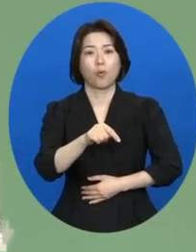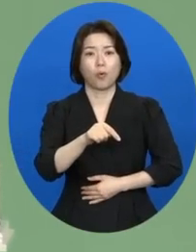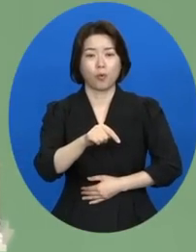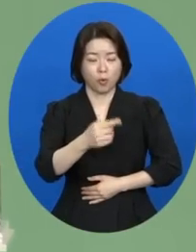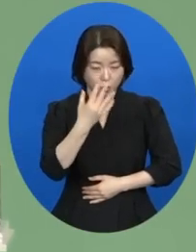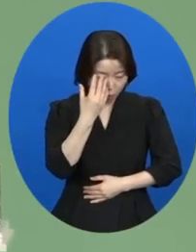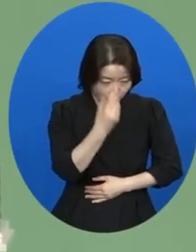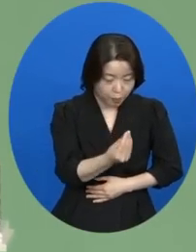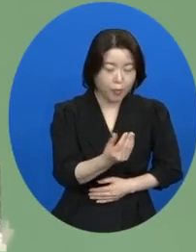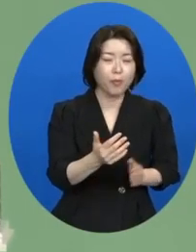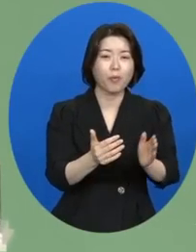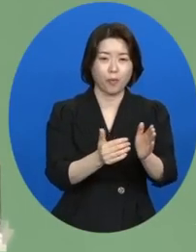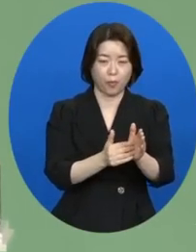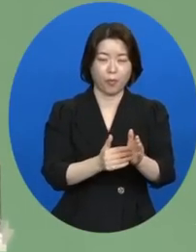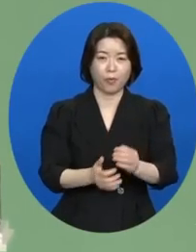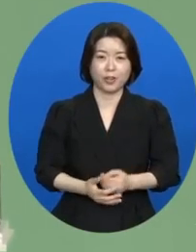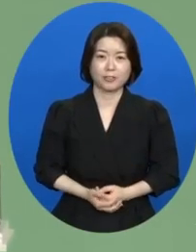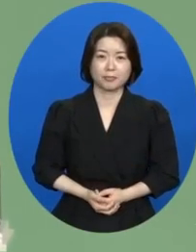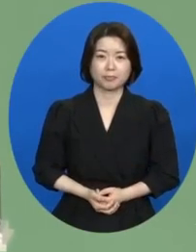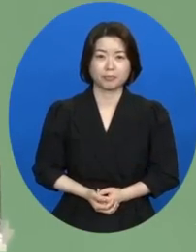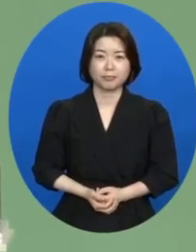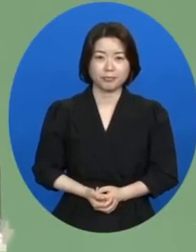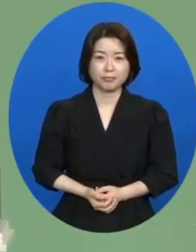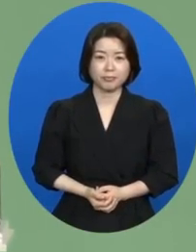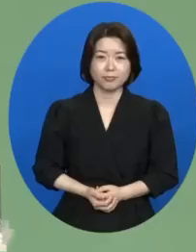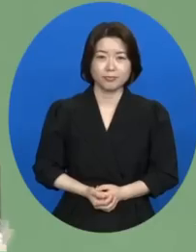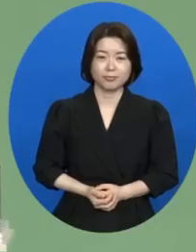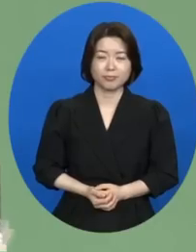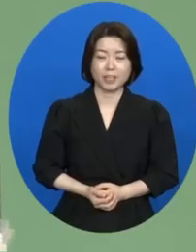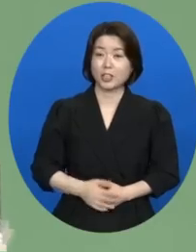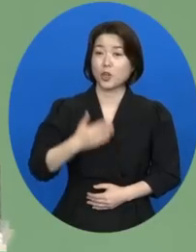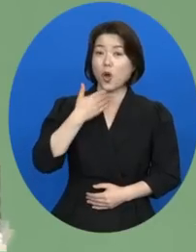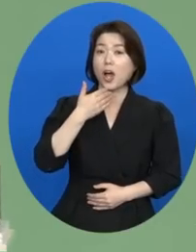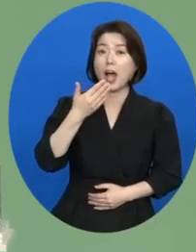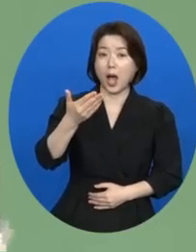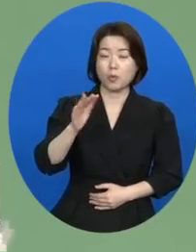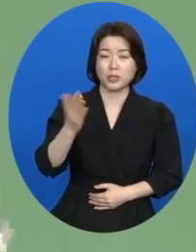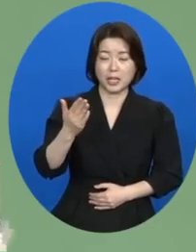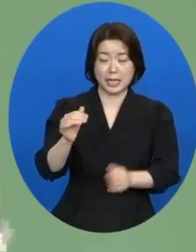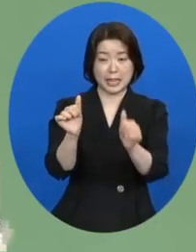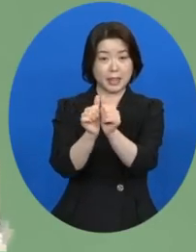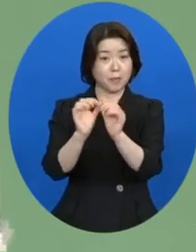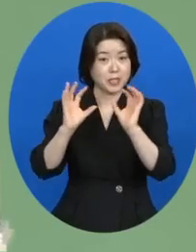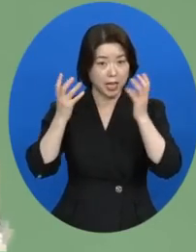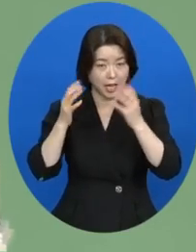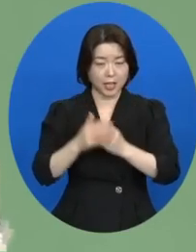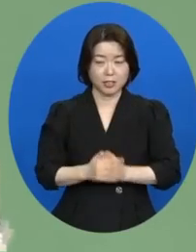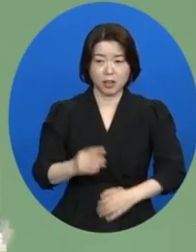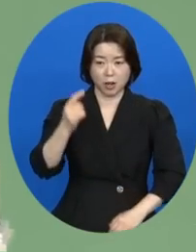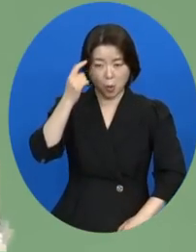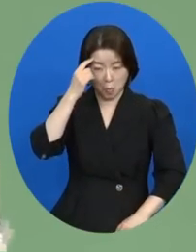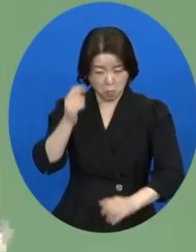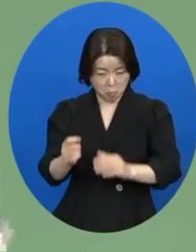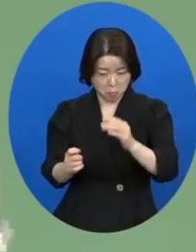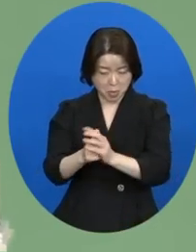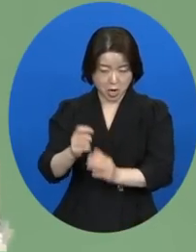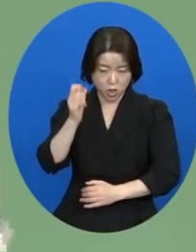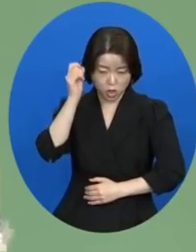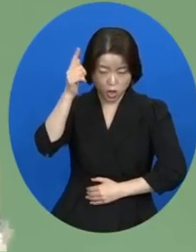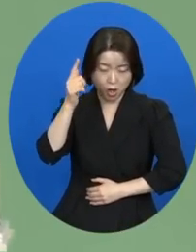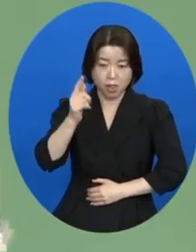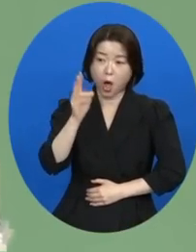것을 목격하게 되고 다른 9살 된 남자 아이는 천재적으로 음악을